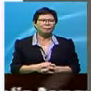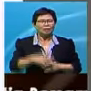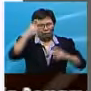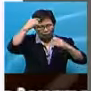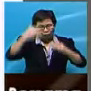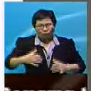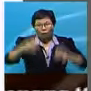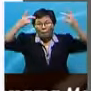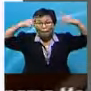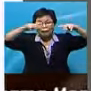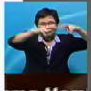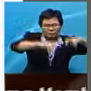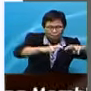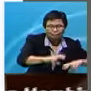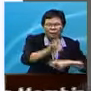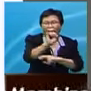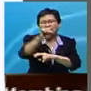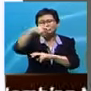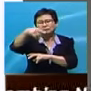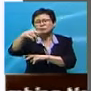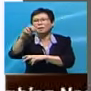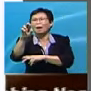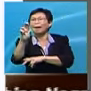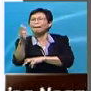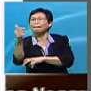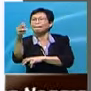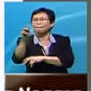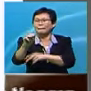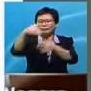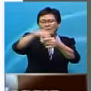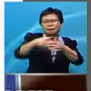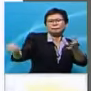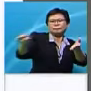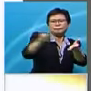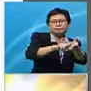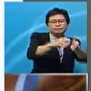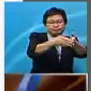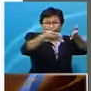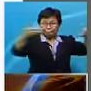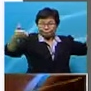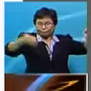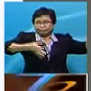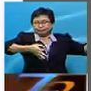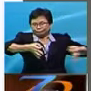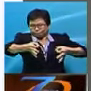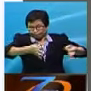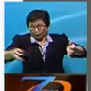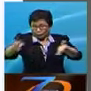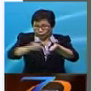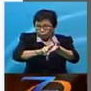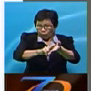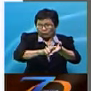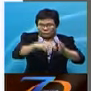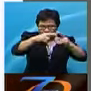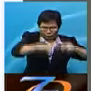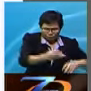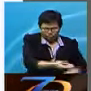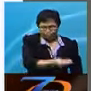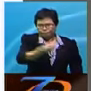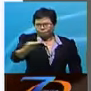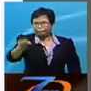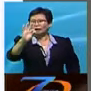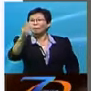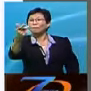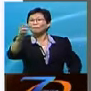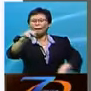Pengesahan dibuat pengarah siasatan SPRM Dato' Azam Baki dalam satu kenyataan media. Jelas beliau, laporan siasatan akan diserah kepada FAM